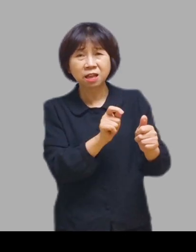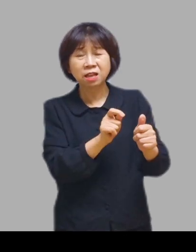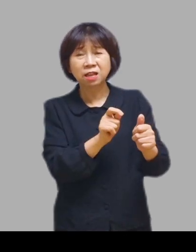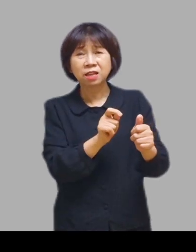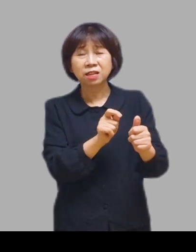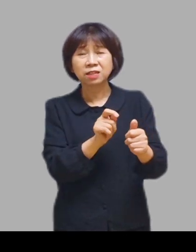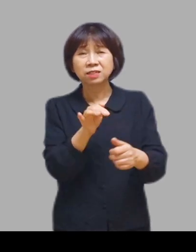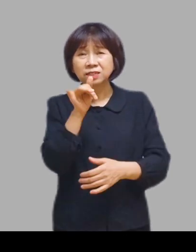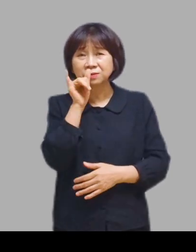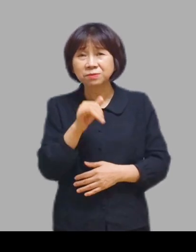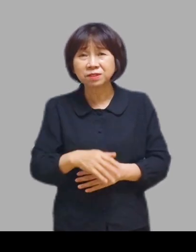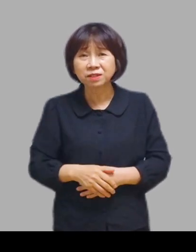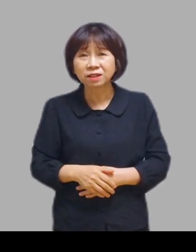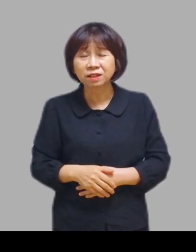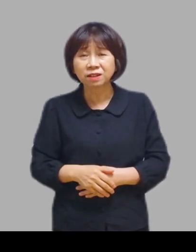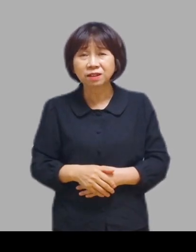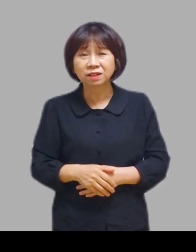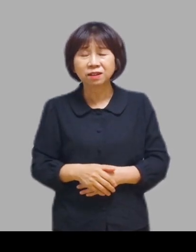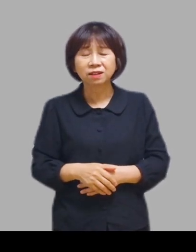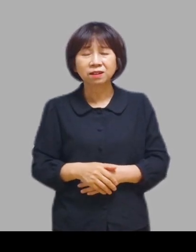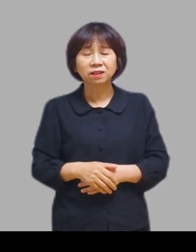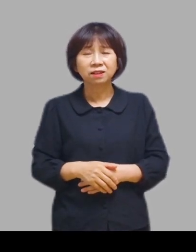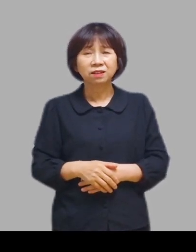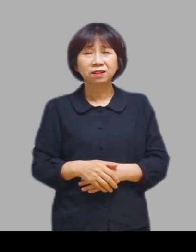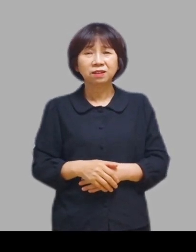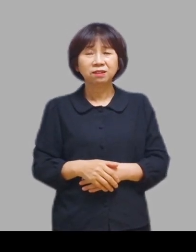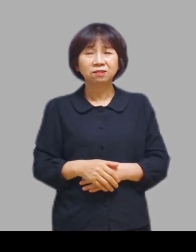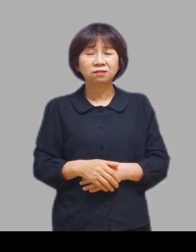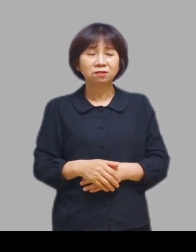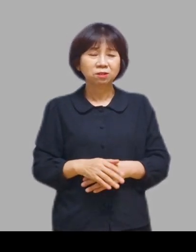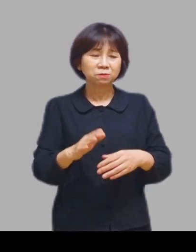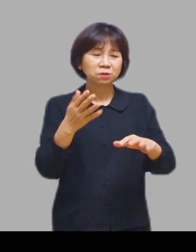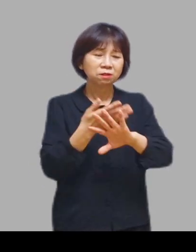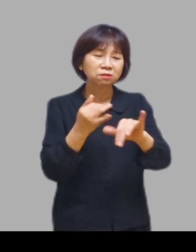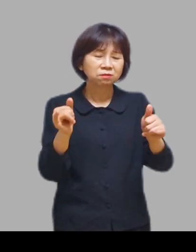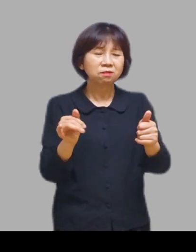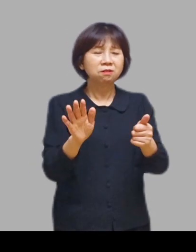아니면 상처를 만져주는 사람들이 모인 곳입니까?